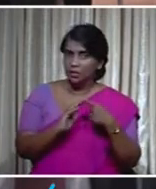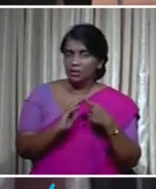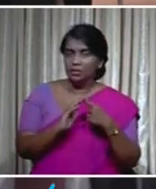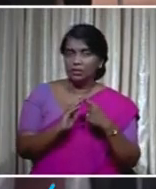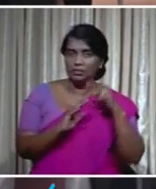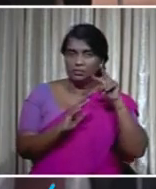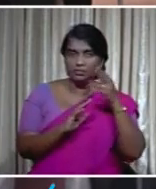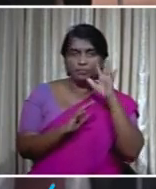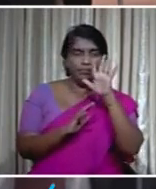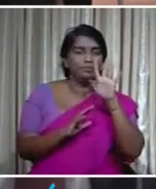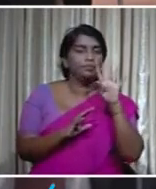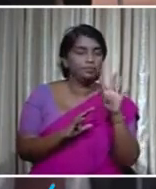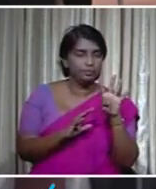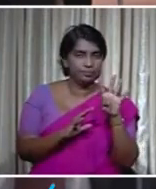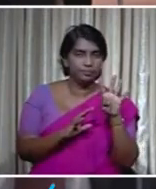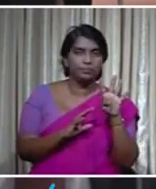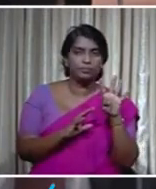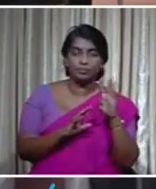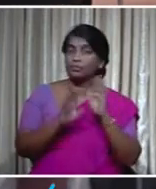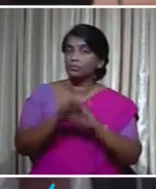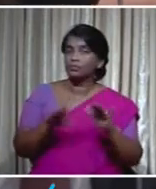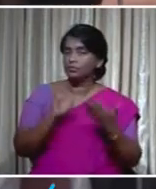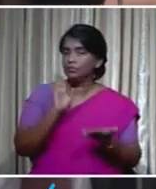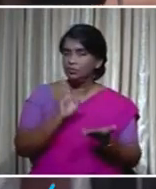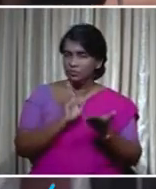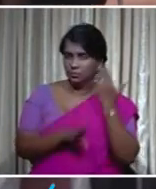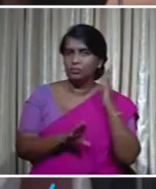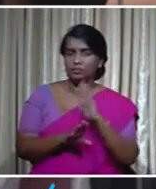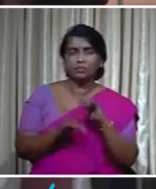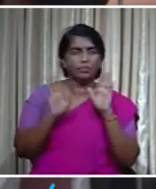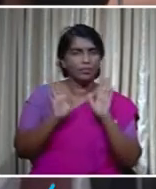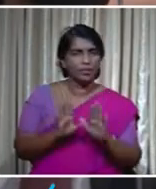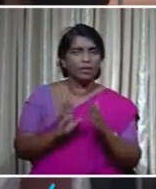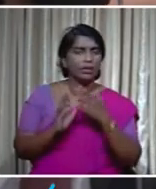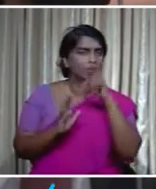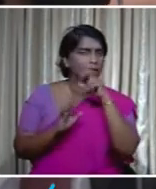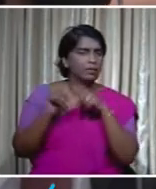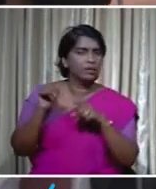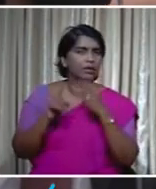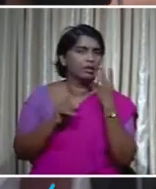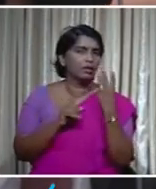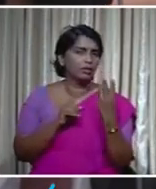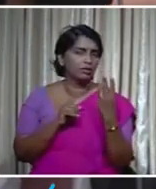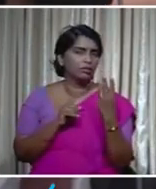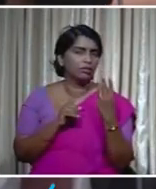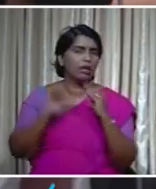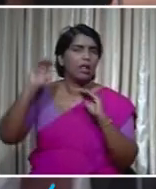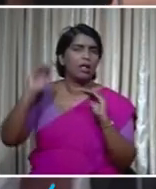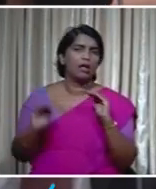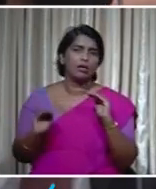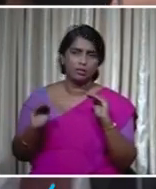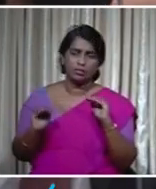புதிதாக கூட்டப்பட்டிருக்கிறார்கள். ஆனால் கிளிநொச்சி மாவட்டத்திலே 3 மாணவர்கள் குறைக்கப்பட்டிருக்கிறார்கள். தயவு செய்து இதனை கவனத்திலே எடுத்து பாதிக்கப்பட்ட அந்த ஏழை